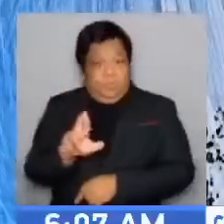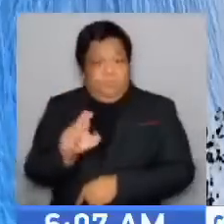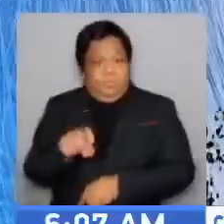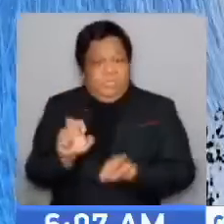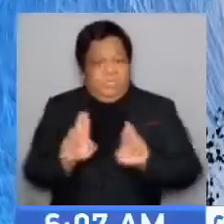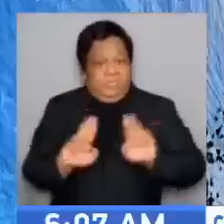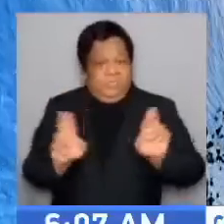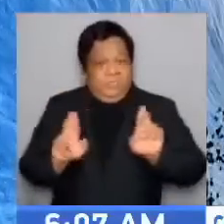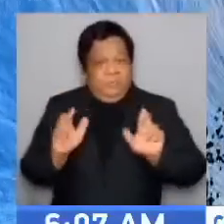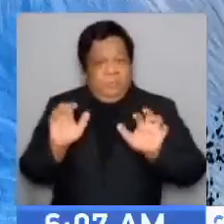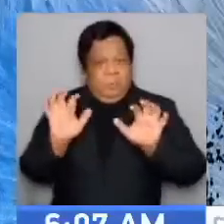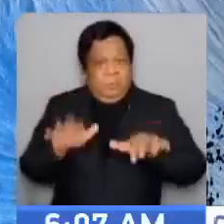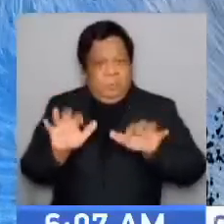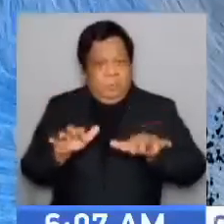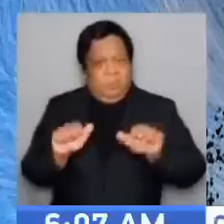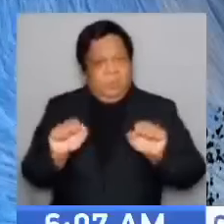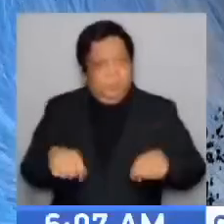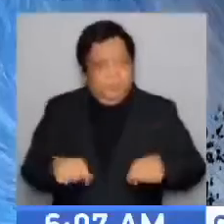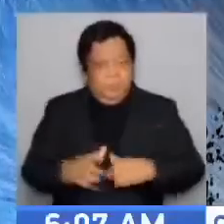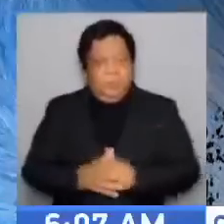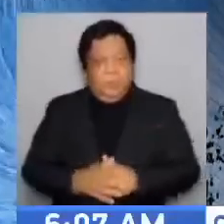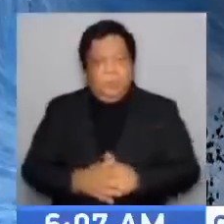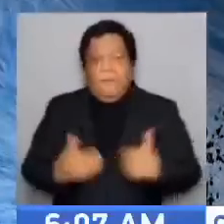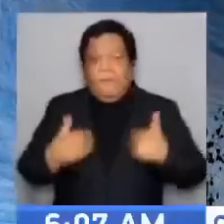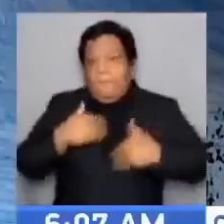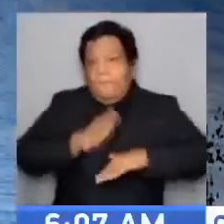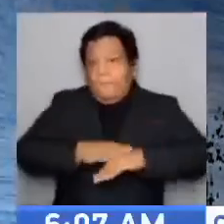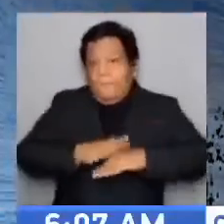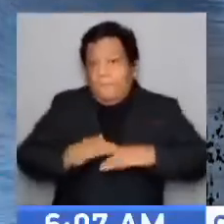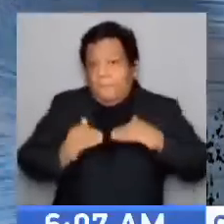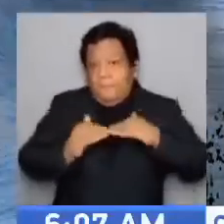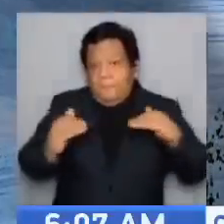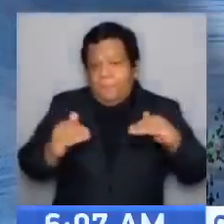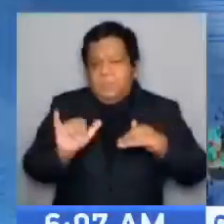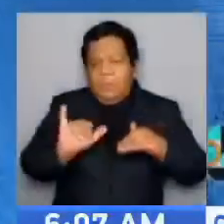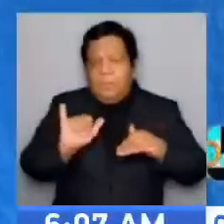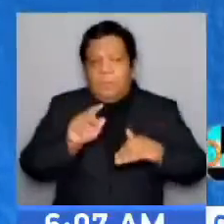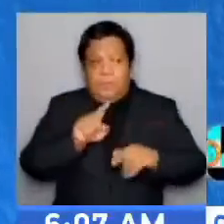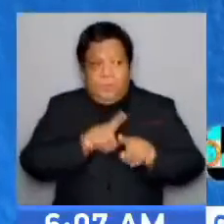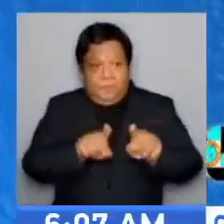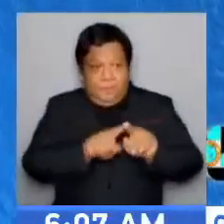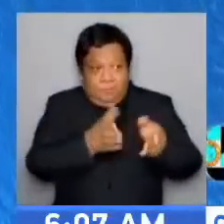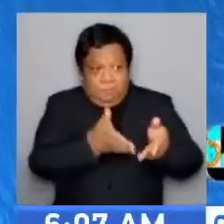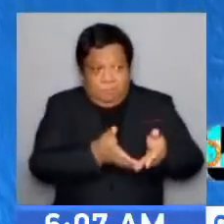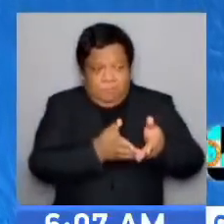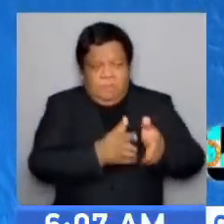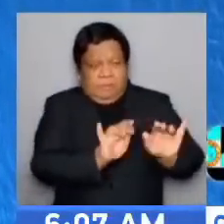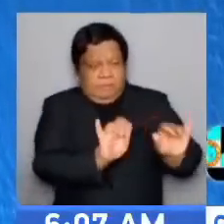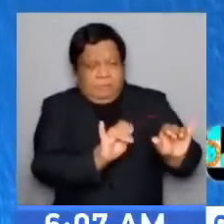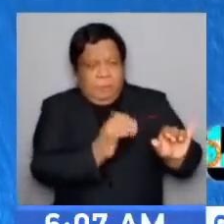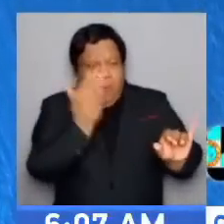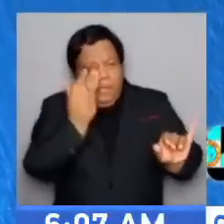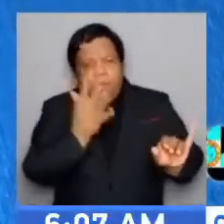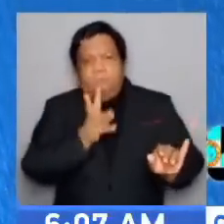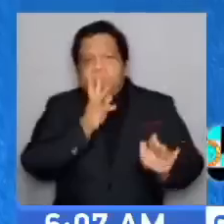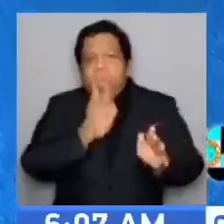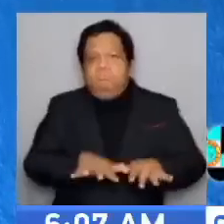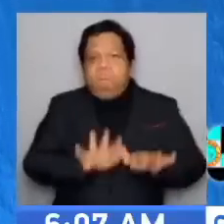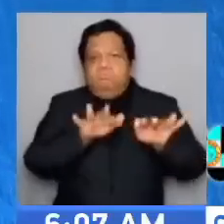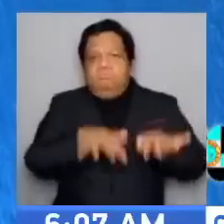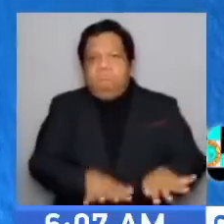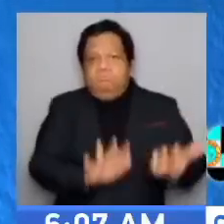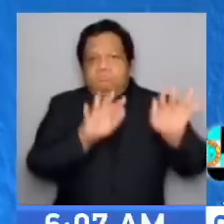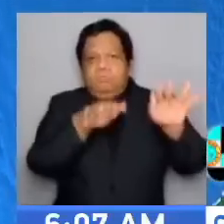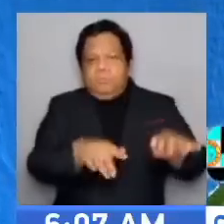sa mga lugar na may wind signal, magiging maalon din at delikado sa maliliit na sasakyan pandagat ang mga baybayin ng Ilocos Region, Cagayan Valley, Aurora